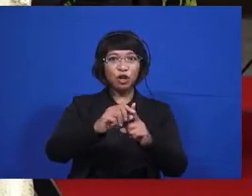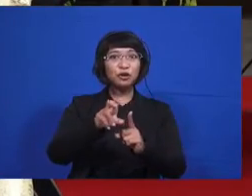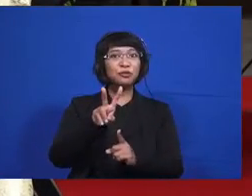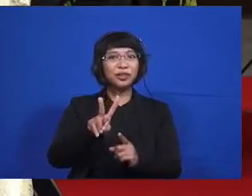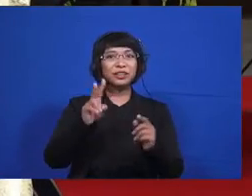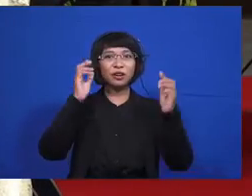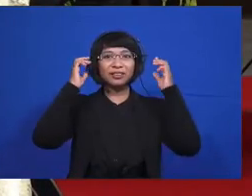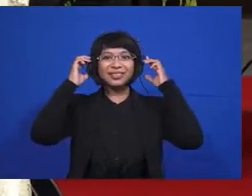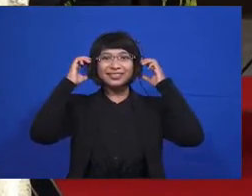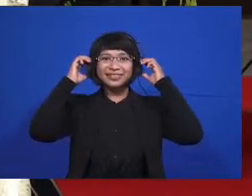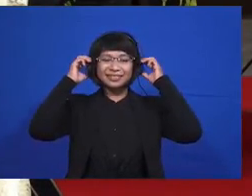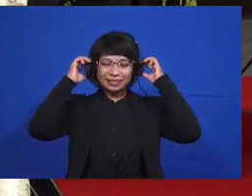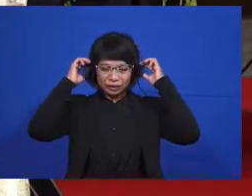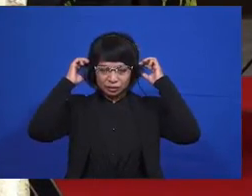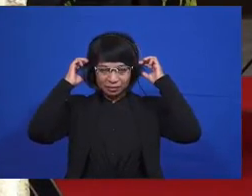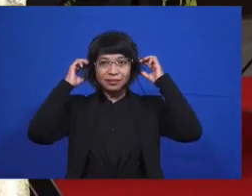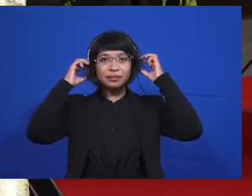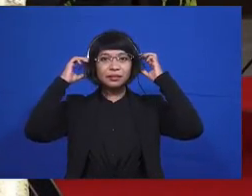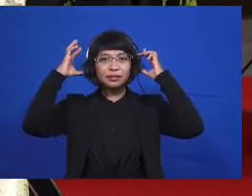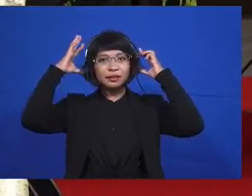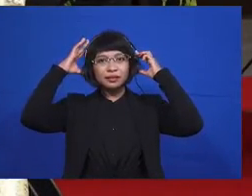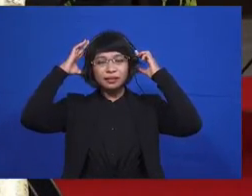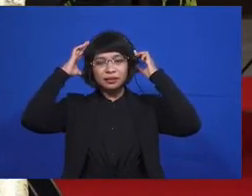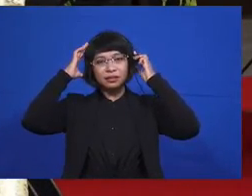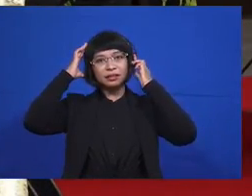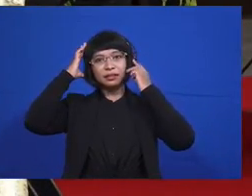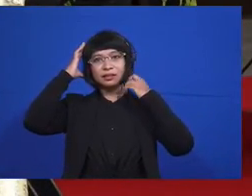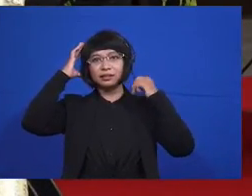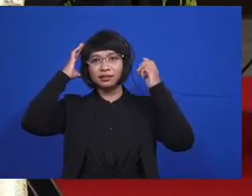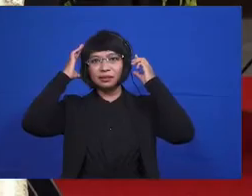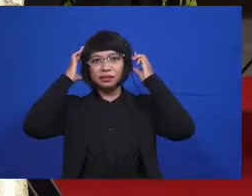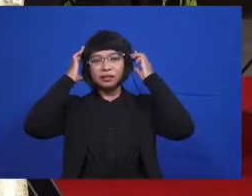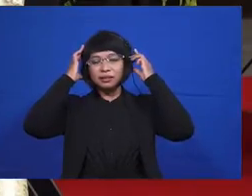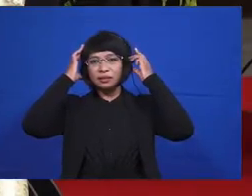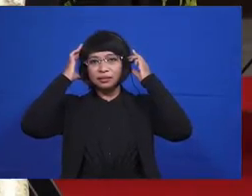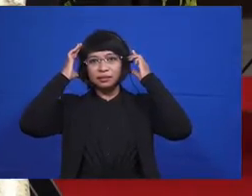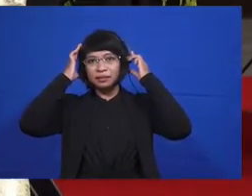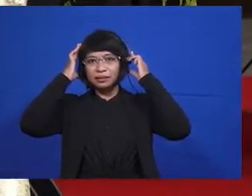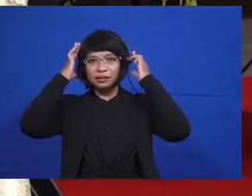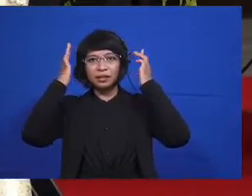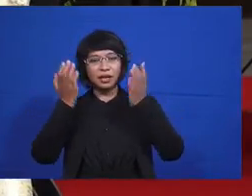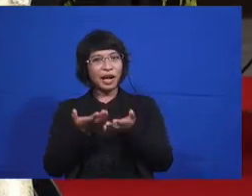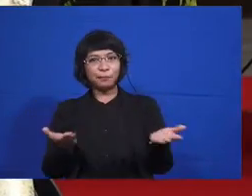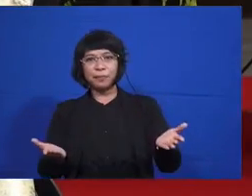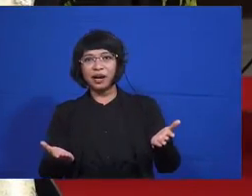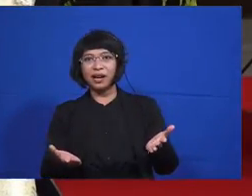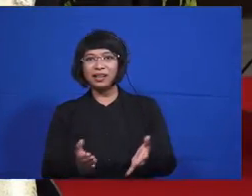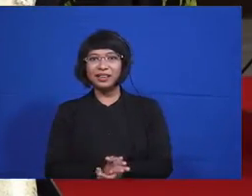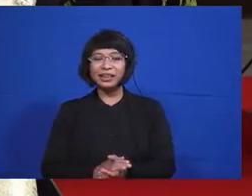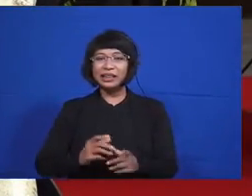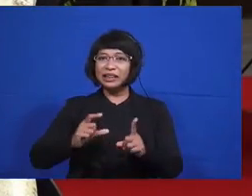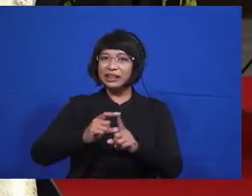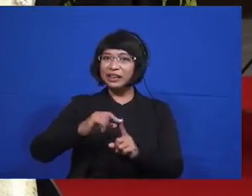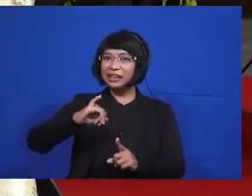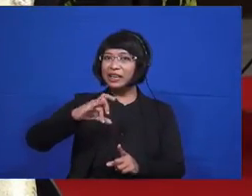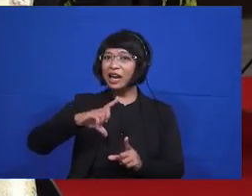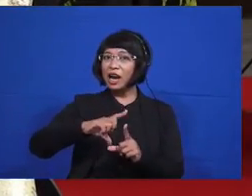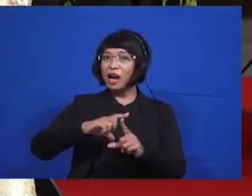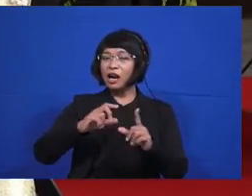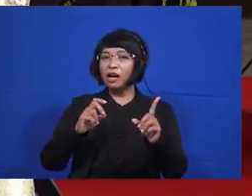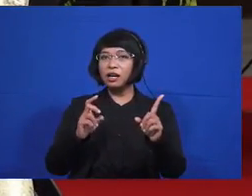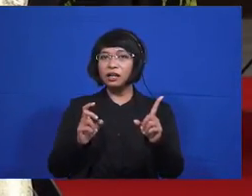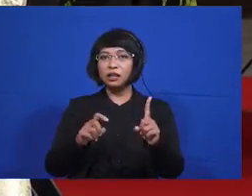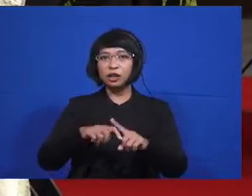apa yang akan Diakon perjuangkan supaya nyala api roh itu